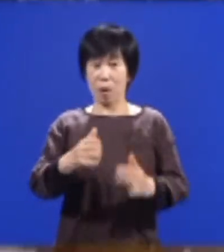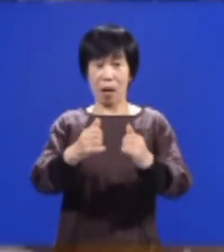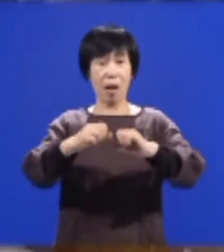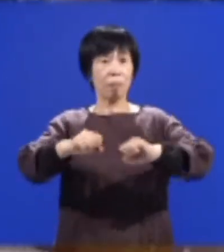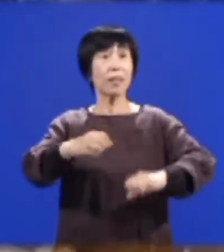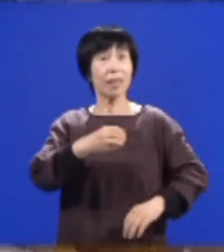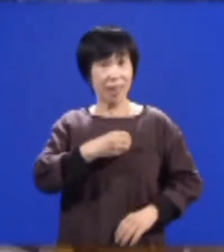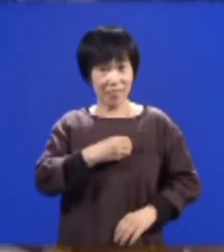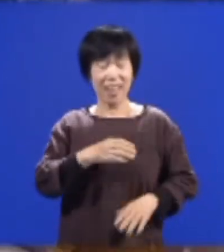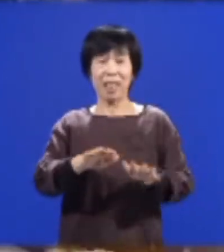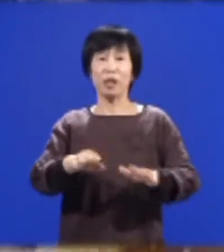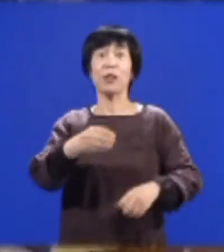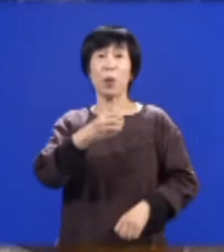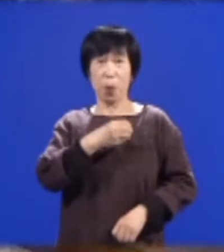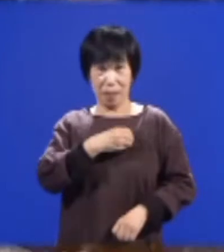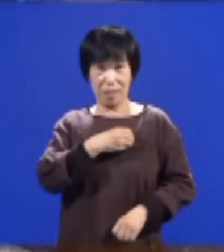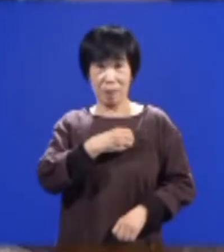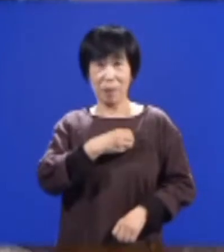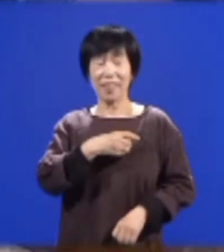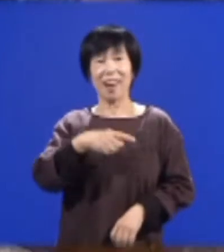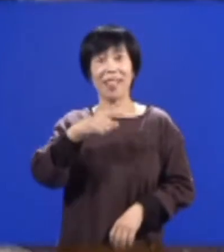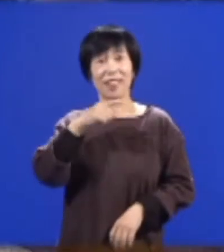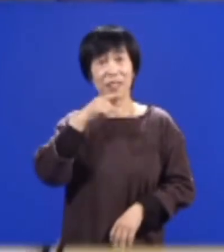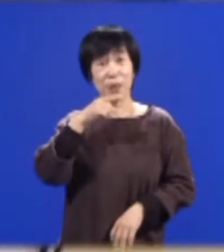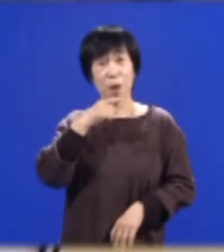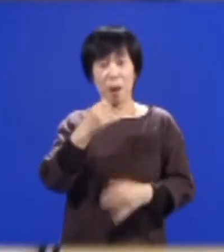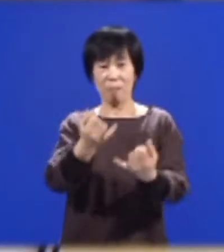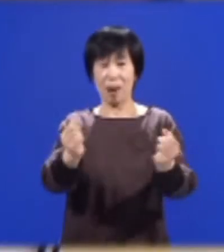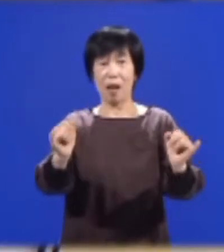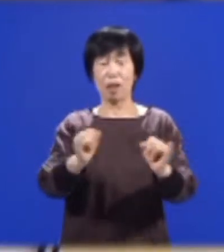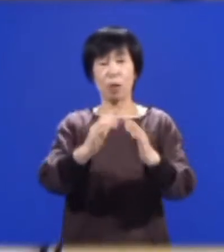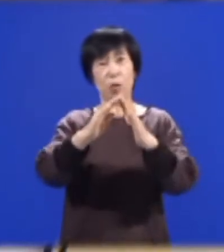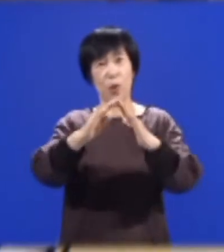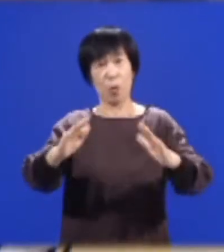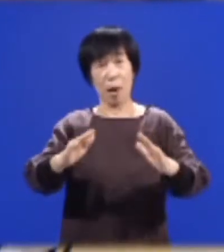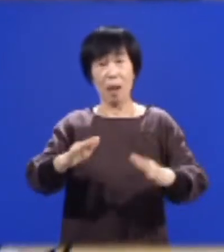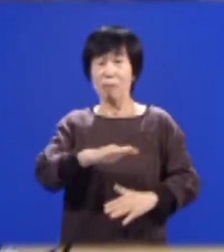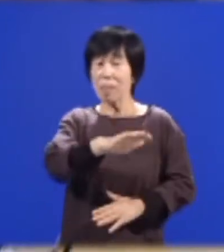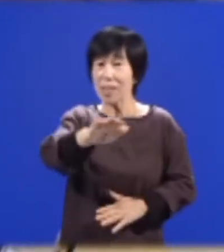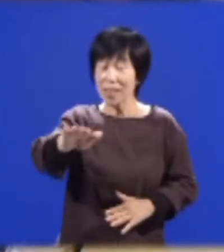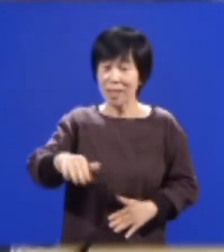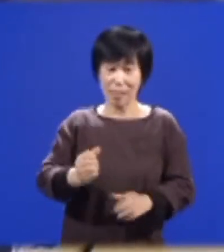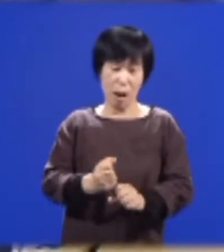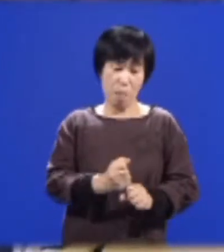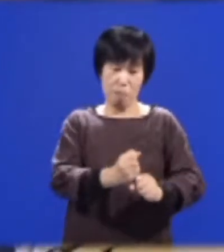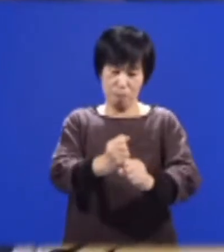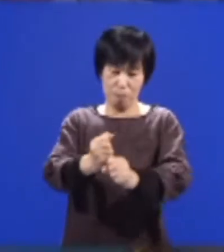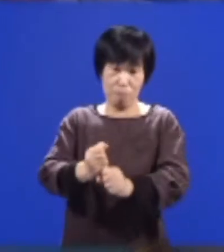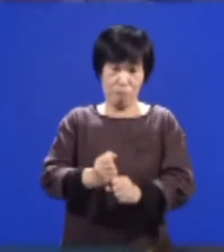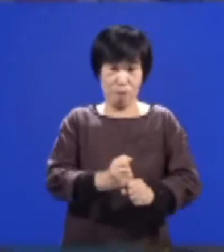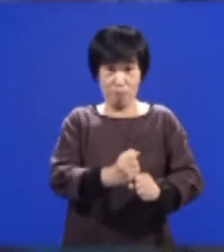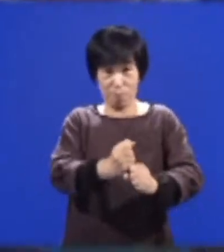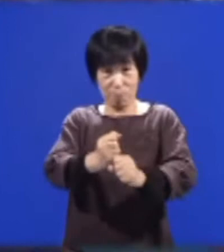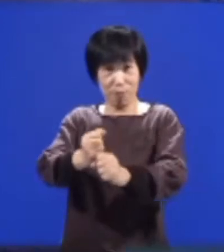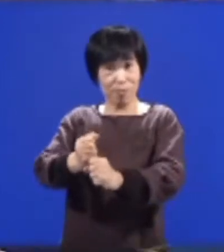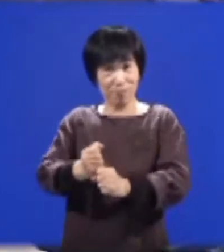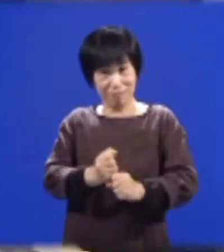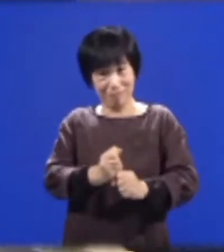これは民生委員児童委員さんと塩浜女性の会の皆さんの手作り。